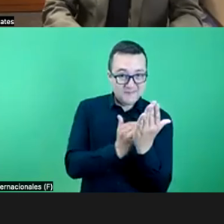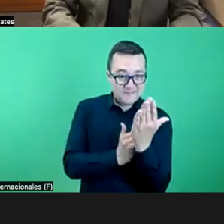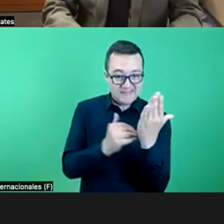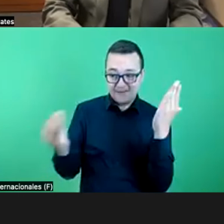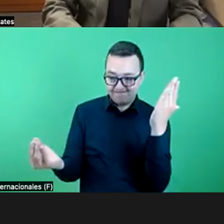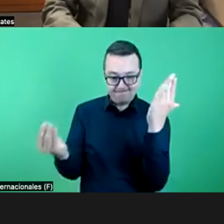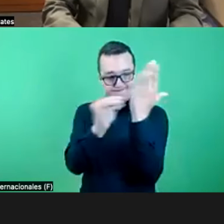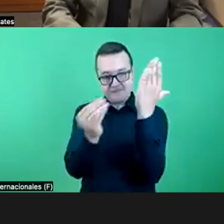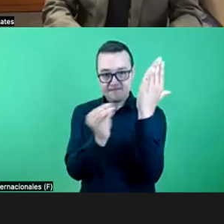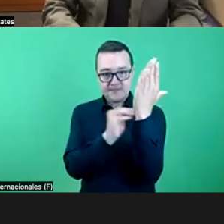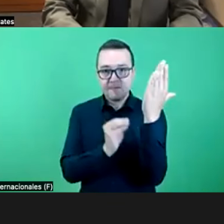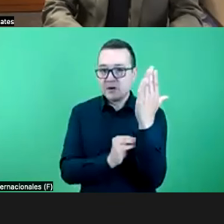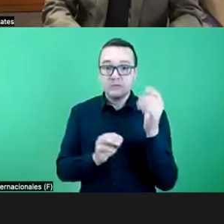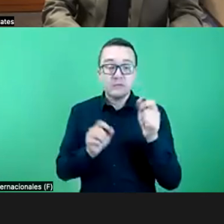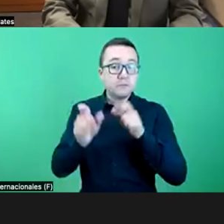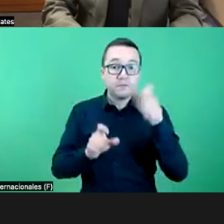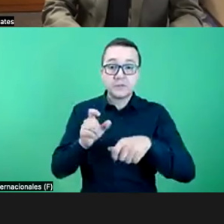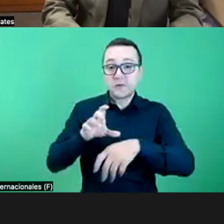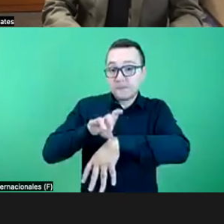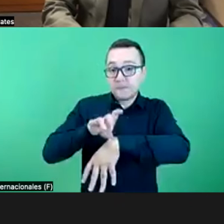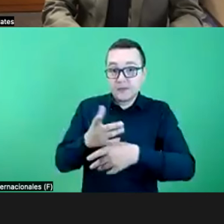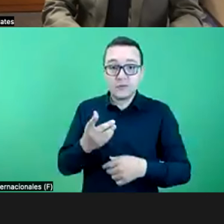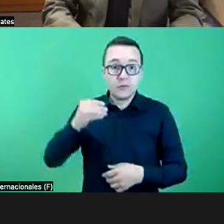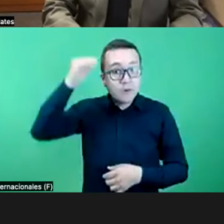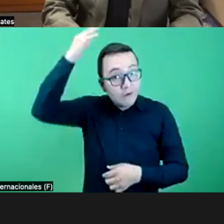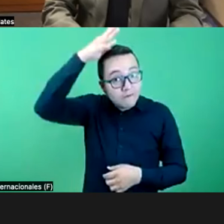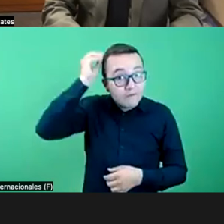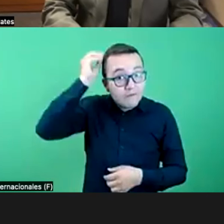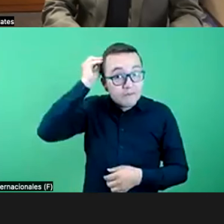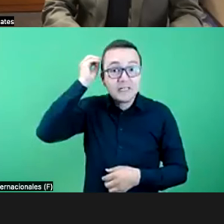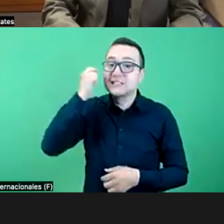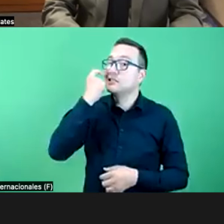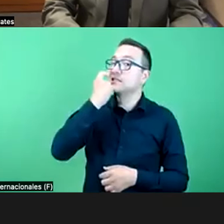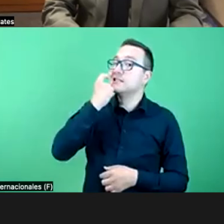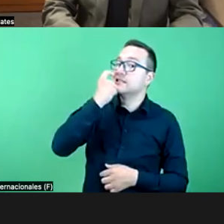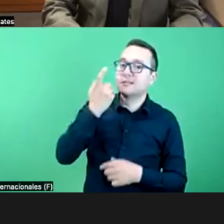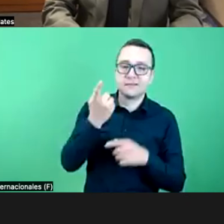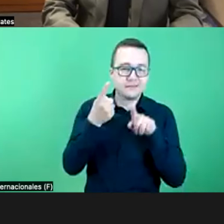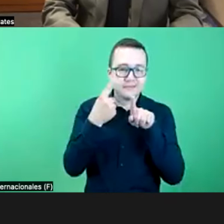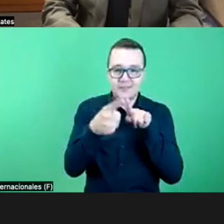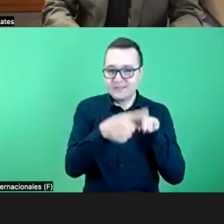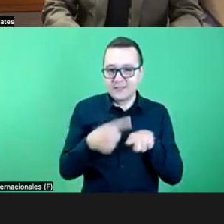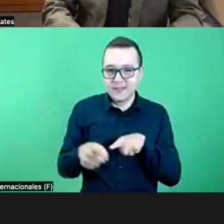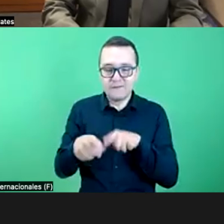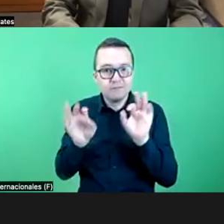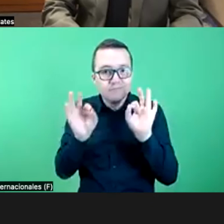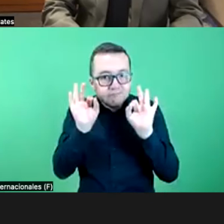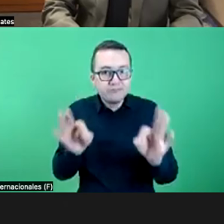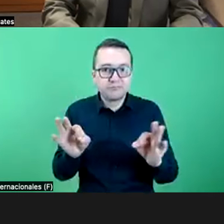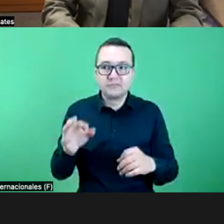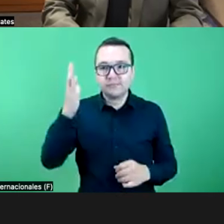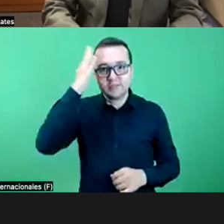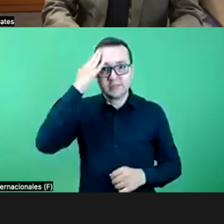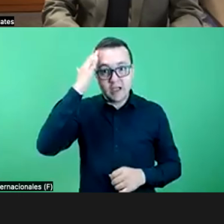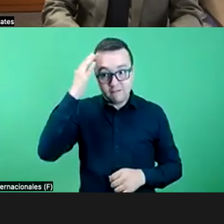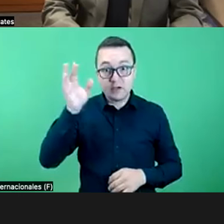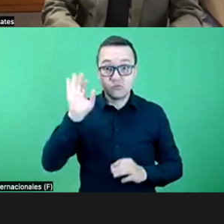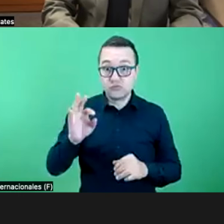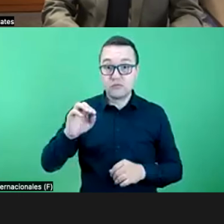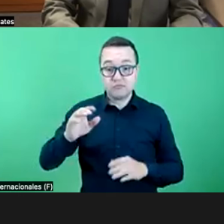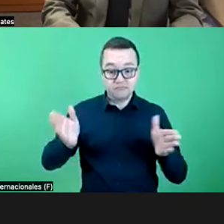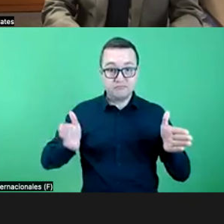dès la formation, dès le début en fait de la formation des professionnels de la santé, dans